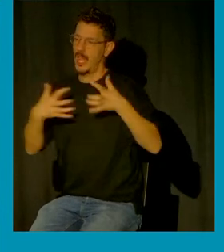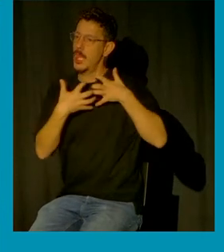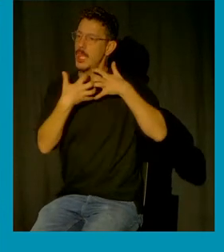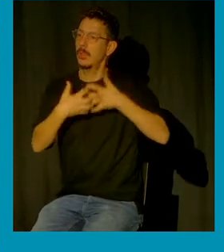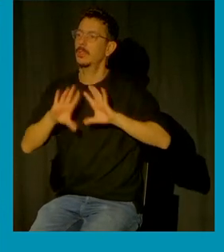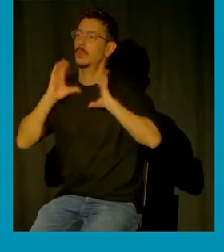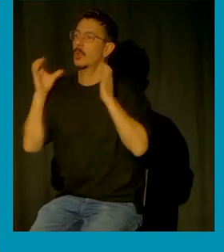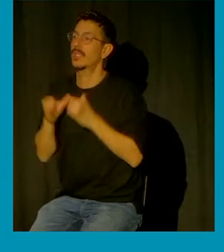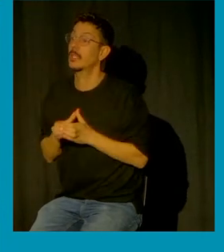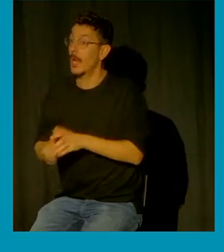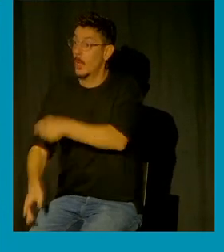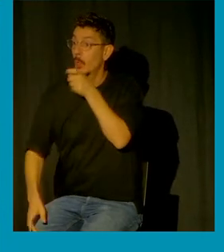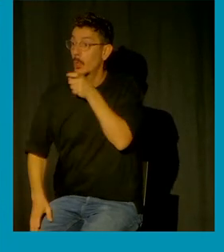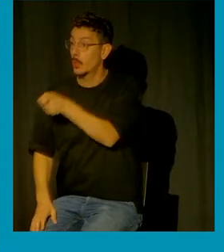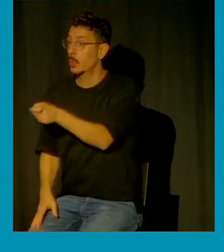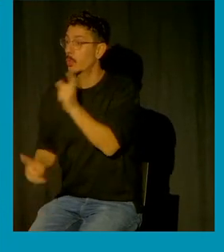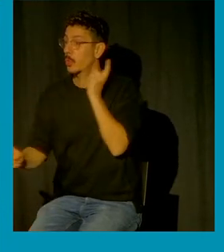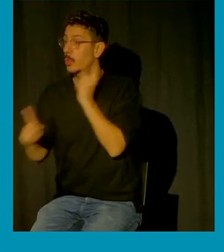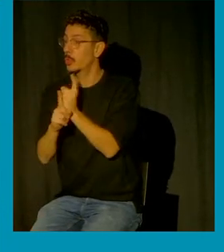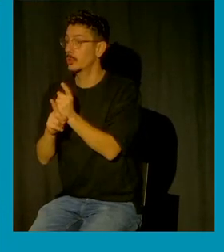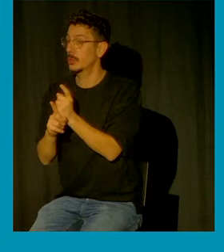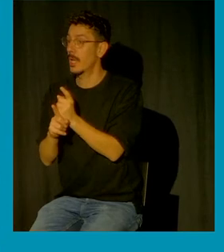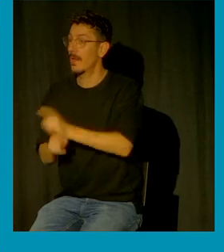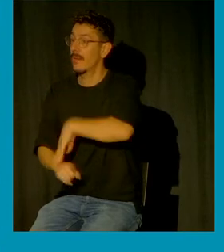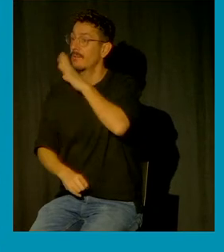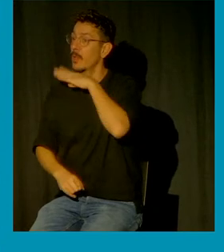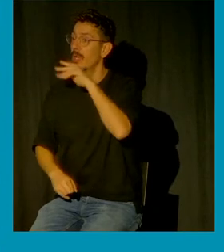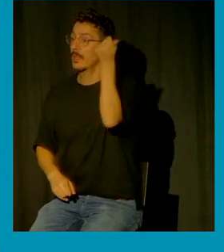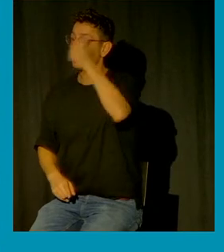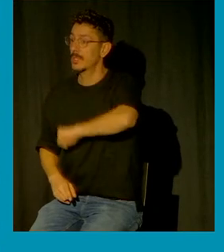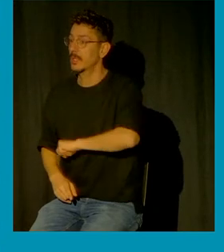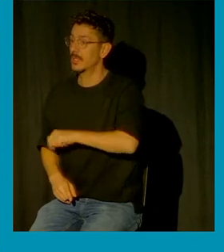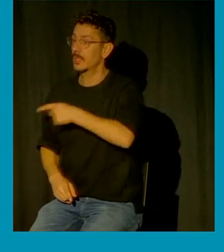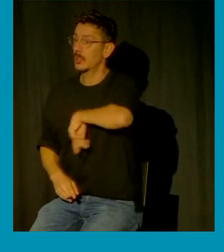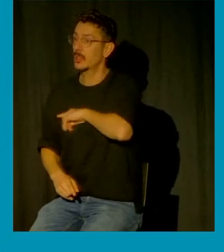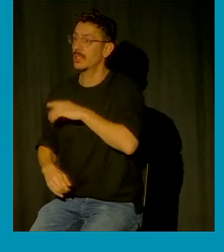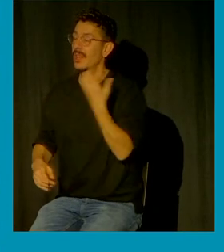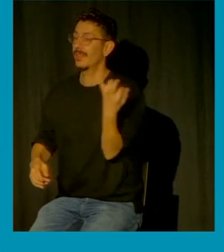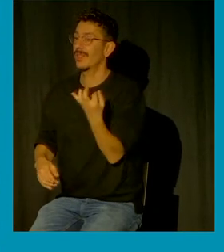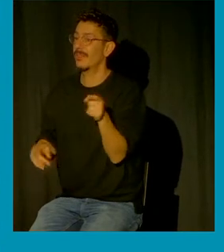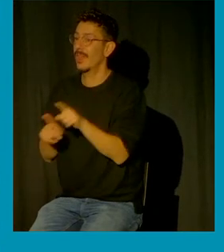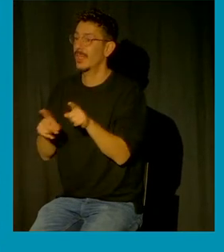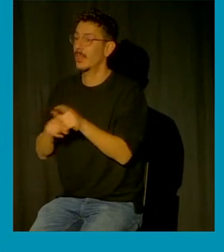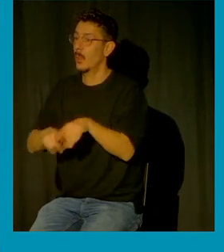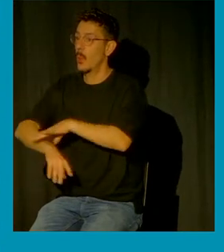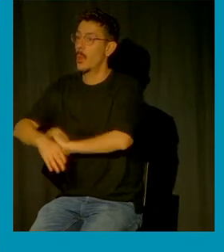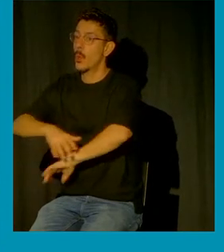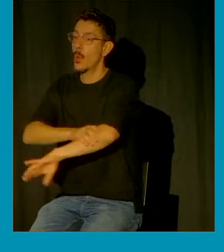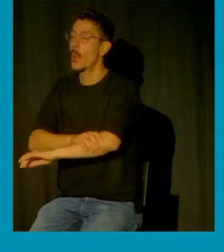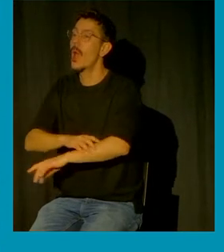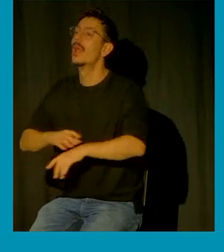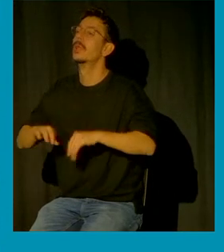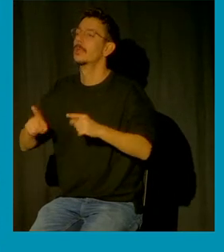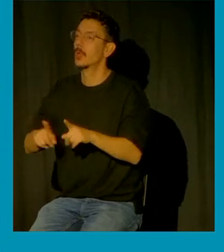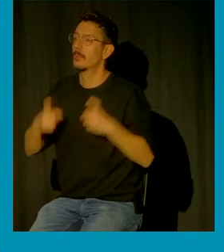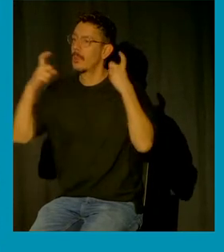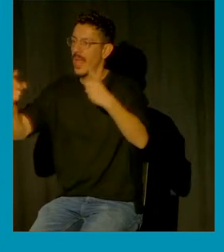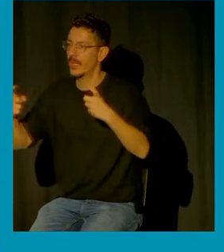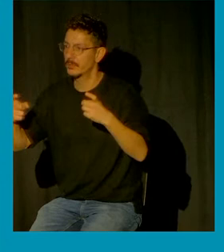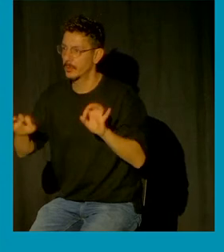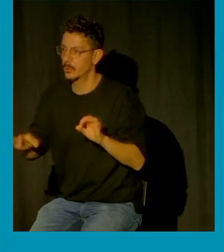col·lectiva en contra de les violències masclistes sumant esforços i també des de diferents responsabilitats i de diferents papers